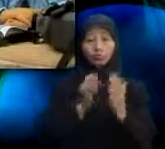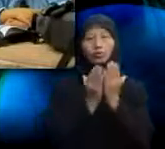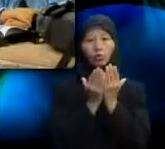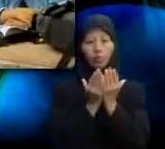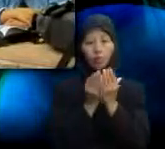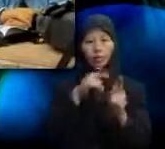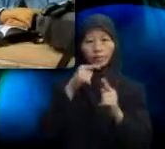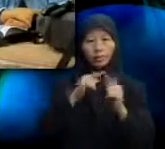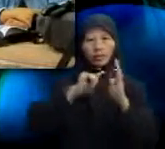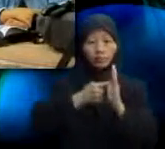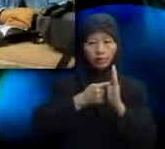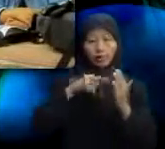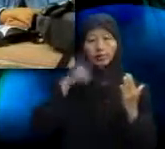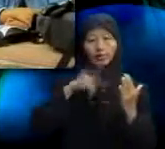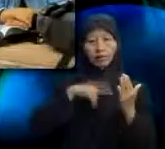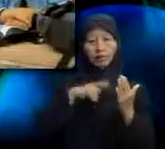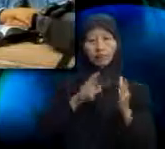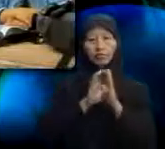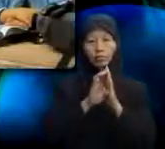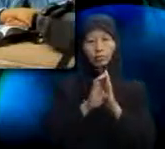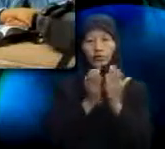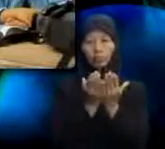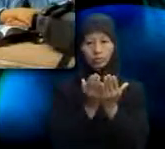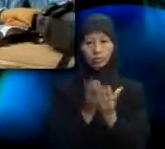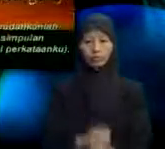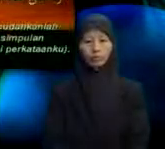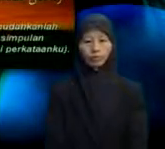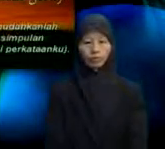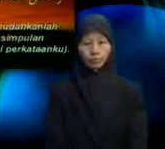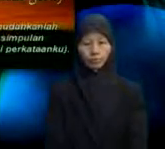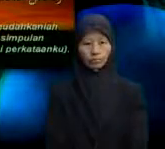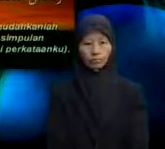Bacalah doa apabila memulakan pelajaran seperti ini.